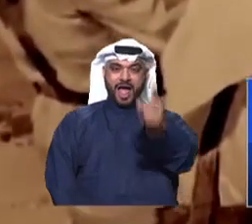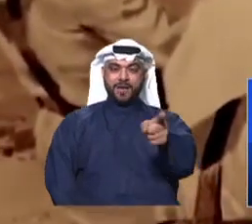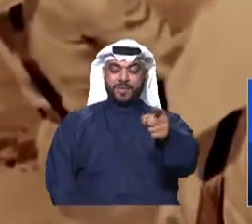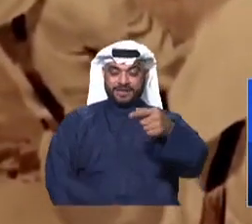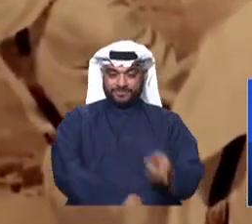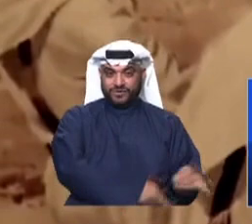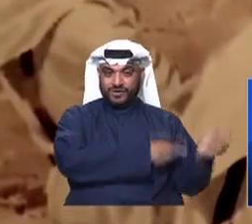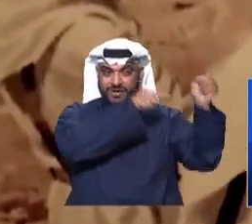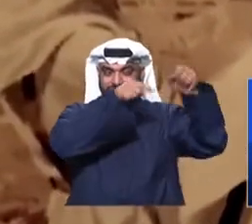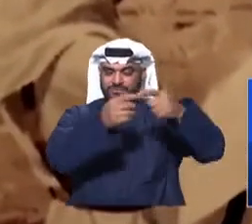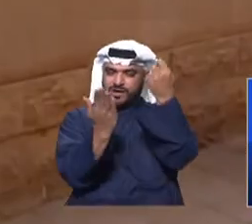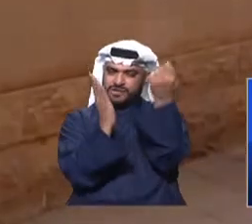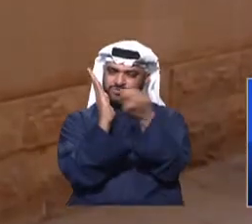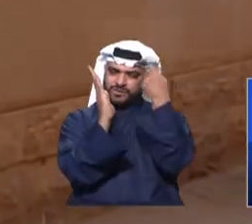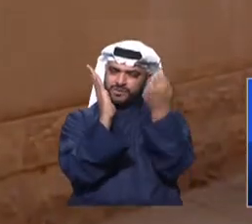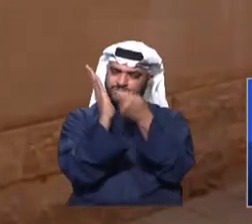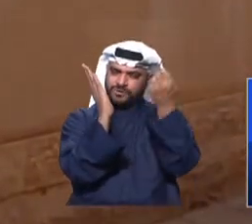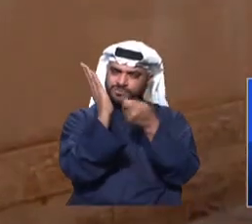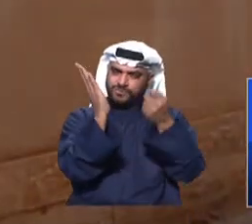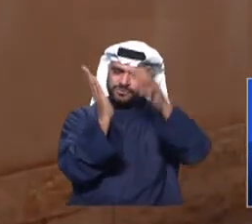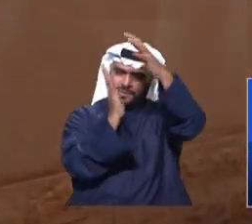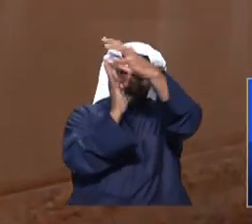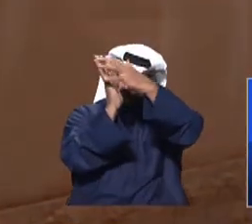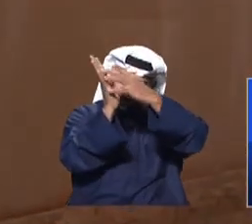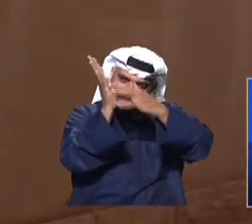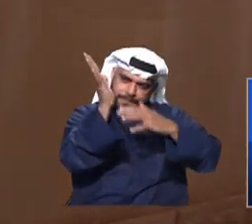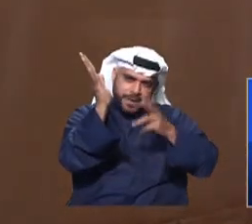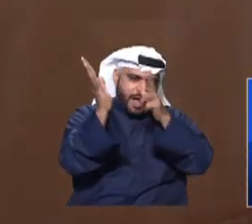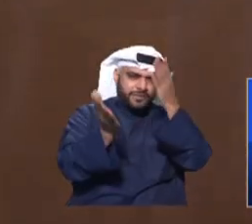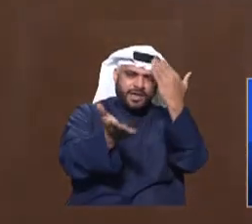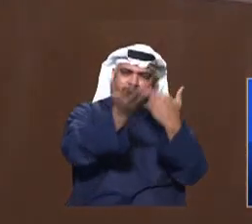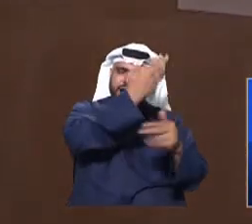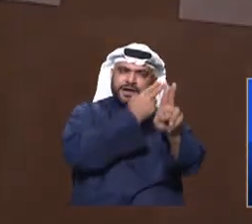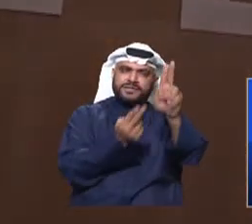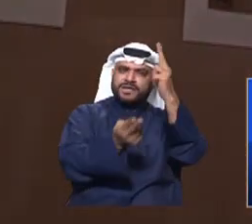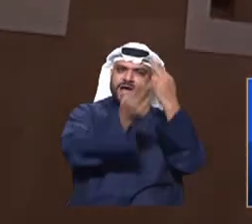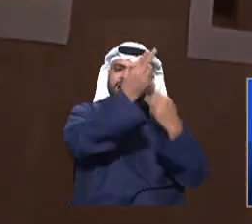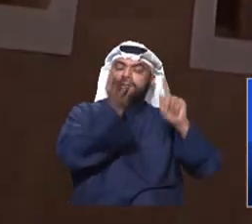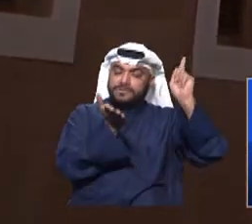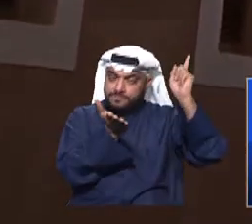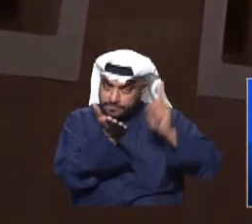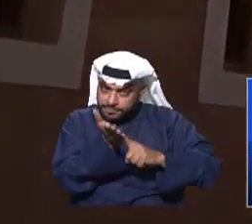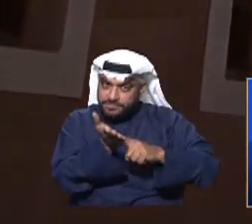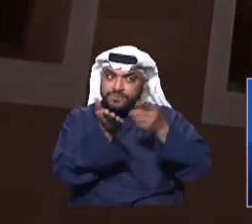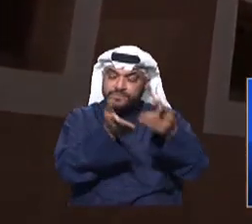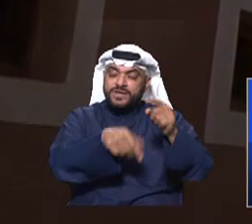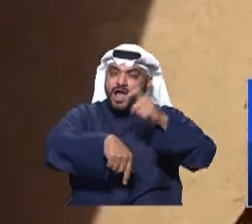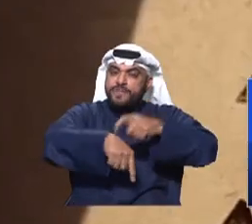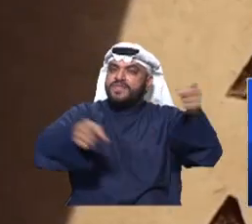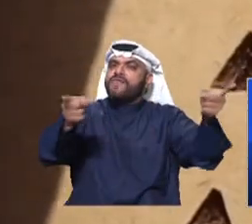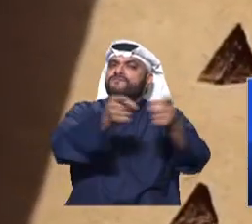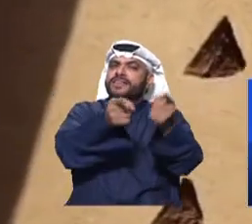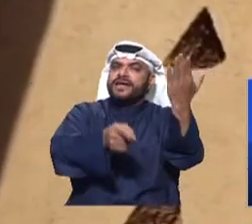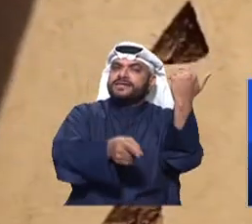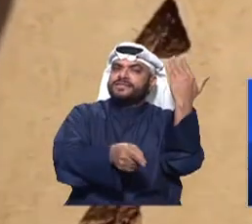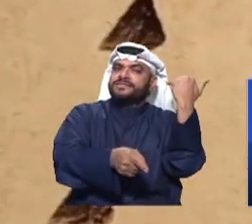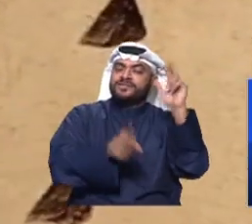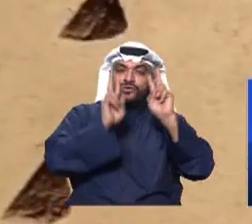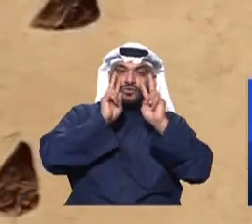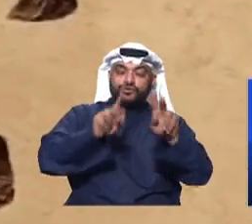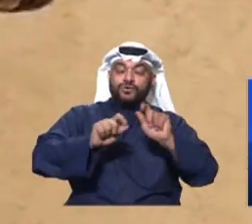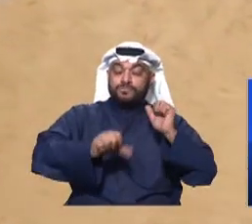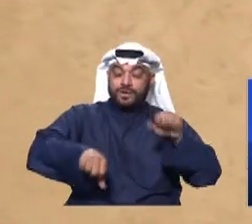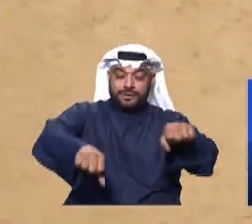له المؤرخون وفقا لمعطيات تاريخية حدثت خلال تلك الفترة، وشهدت